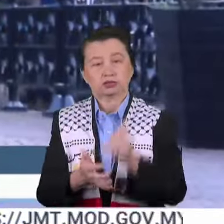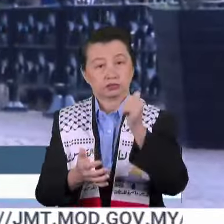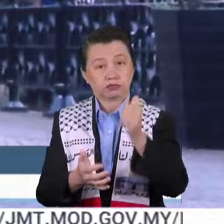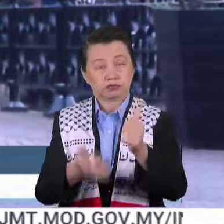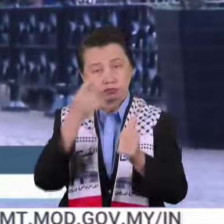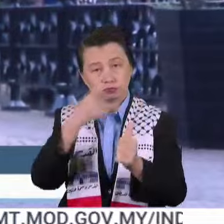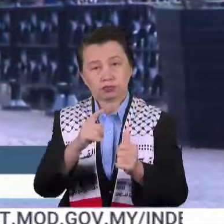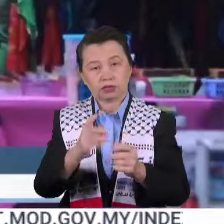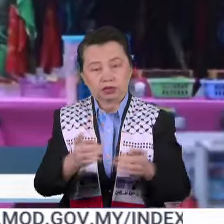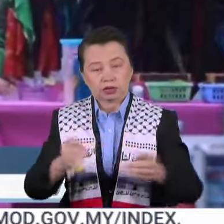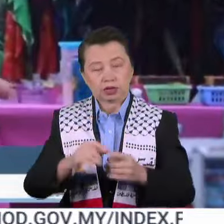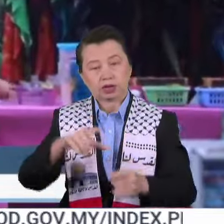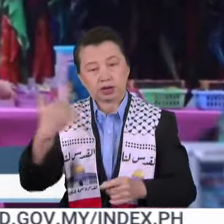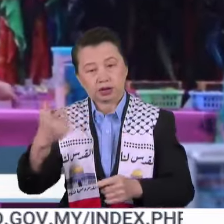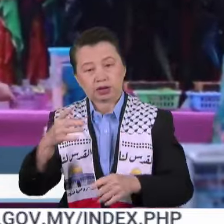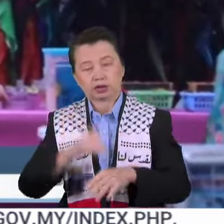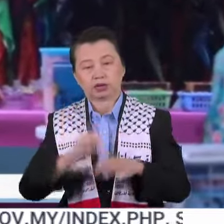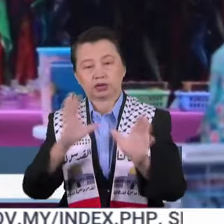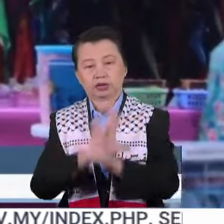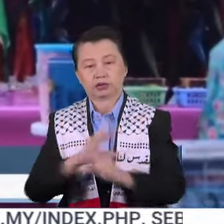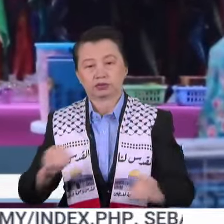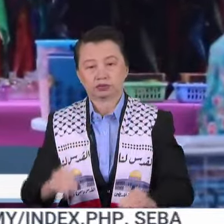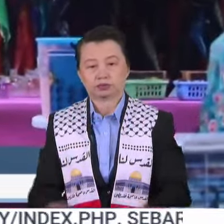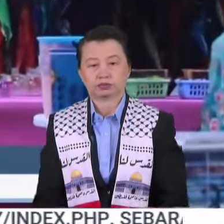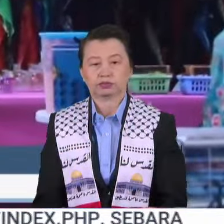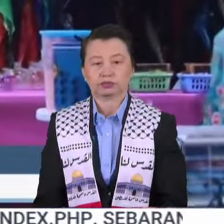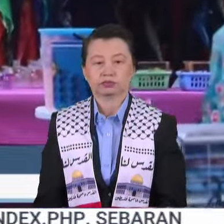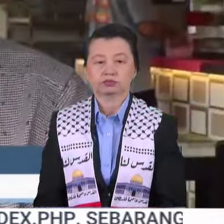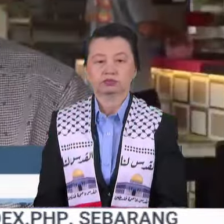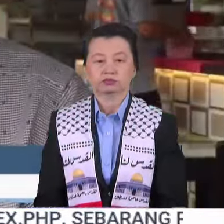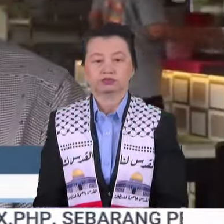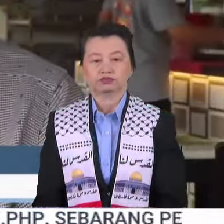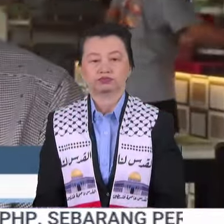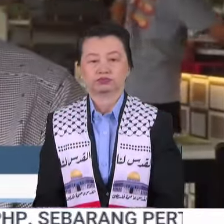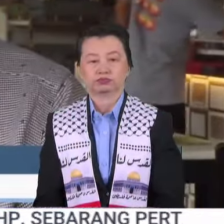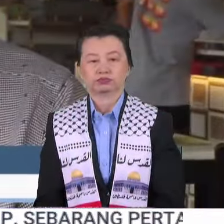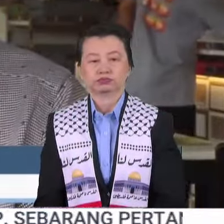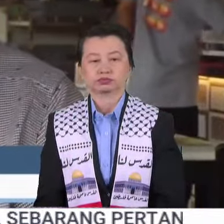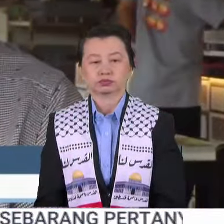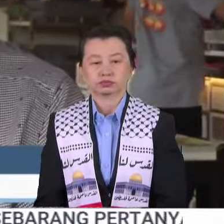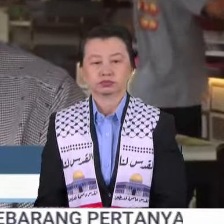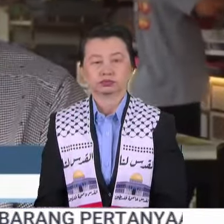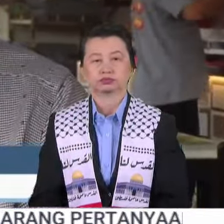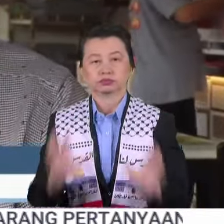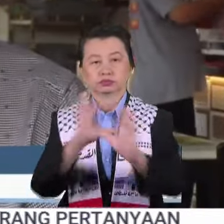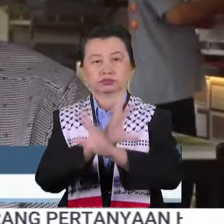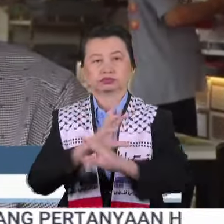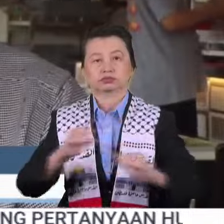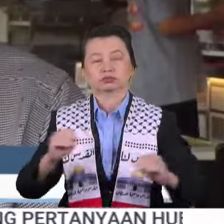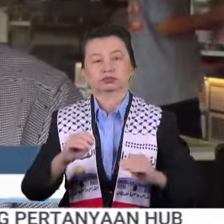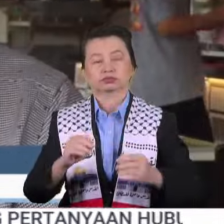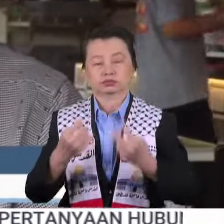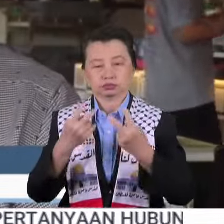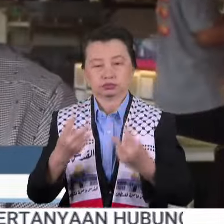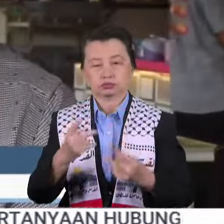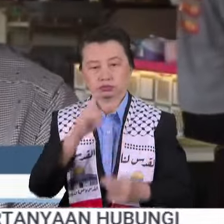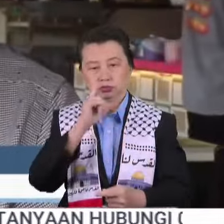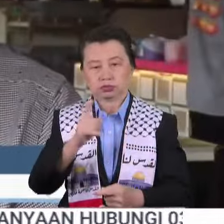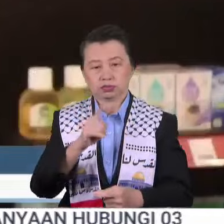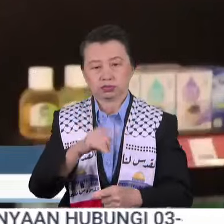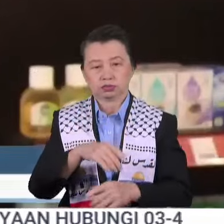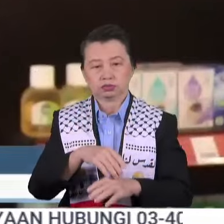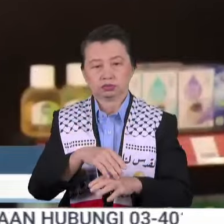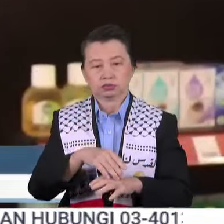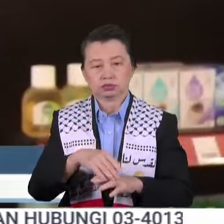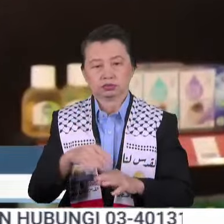kepada warga daerah lain di Sarawak. Kuching agak okey sikit lah, tapi di Sarawak sibu lah, memang selalu